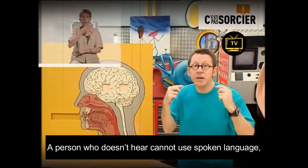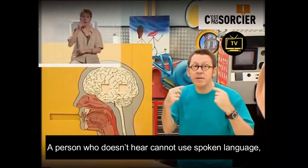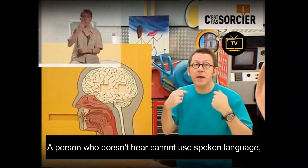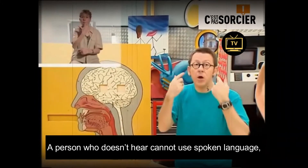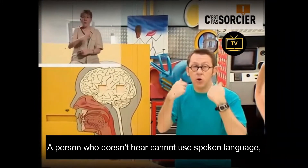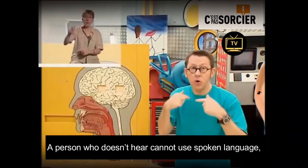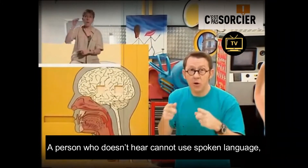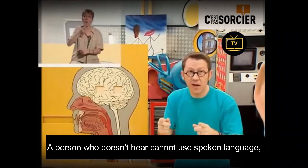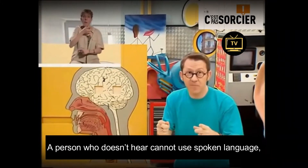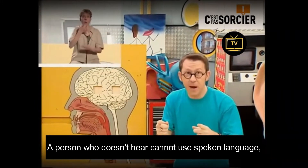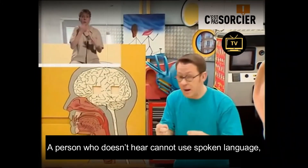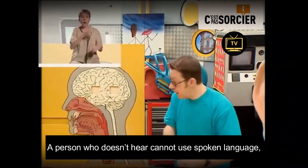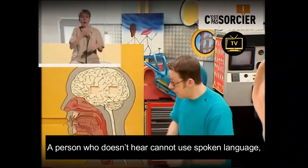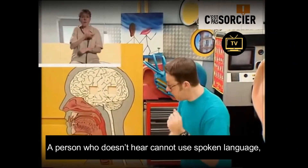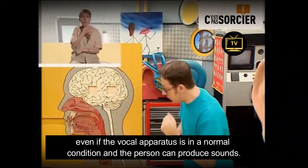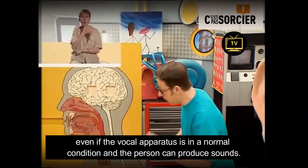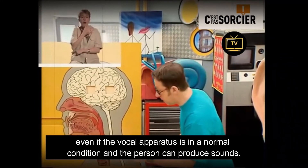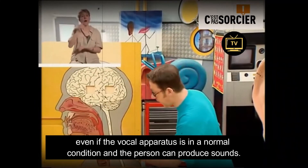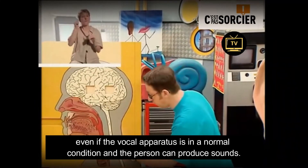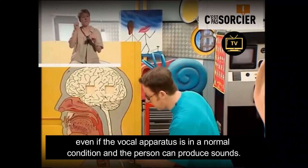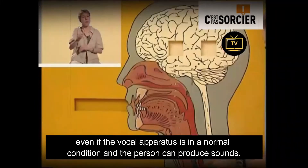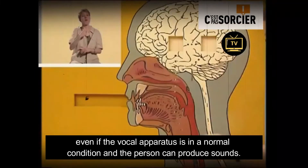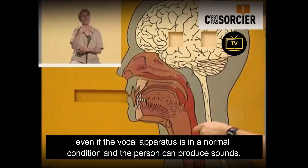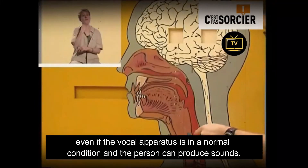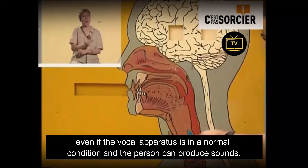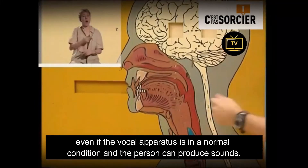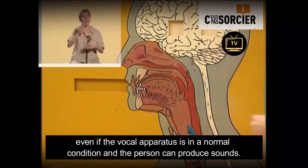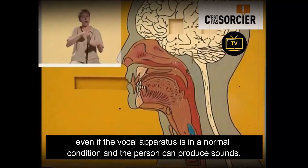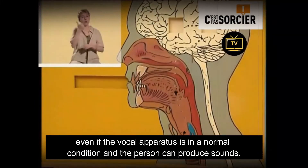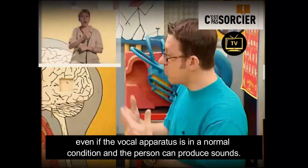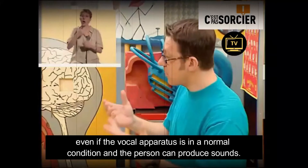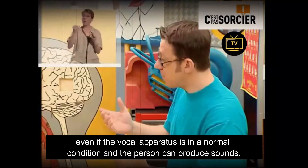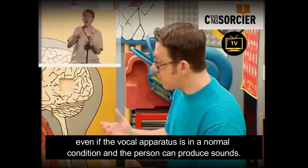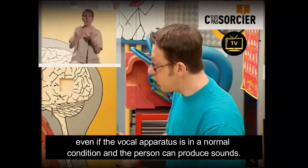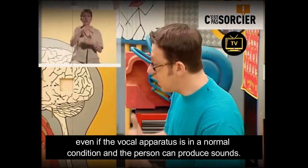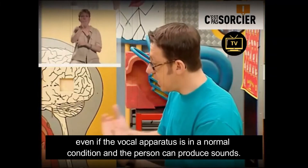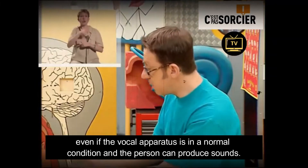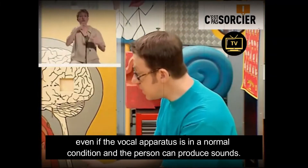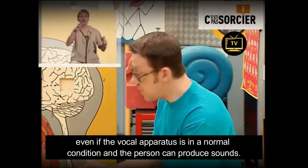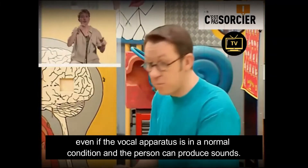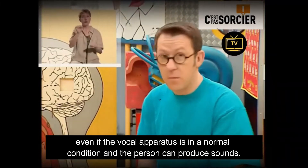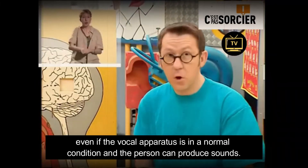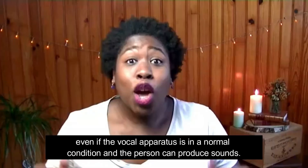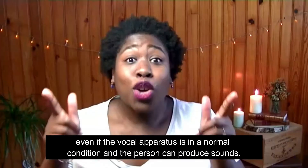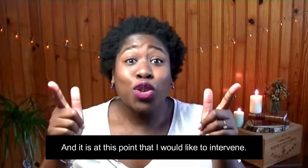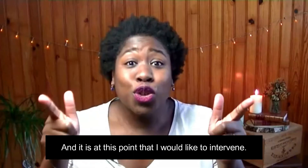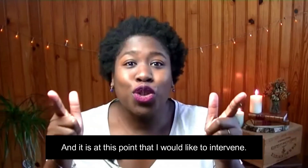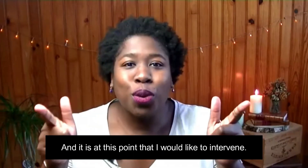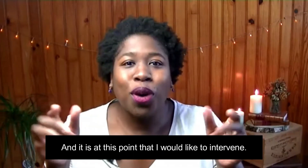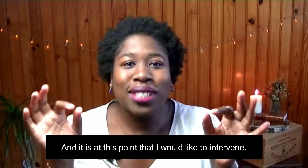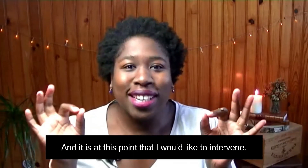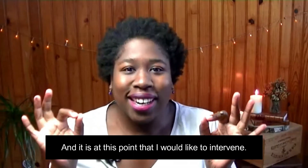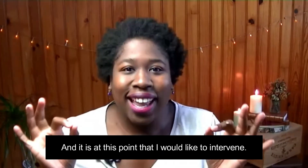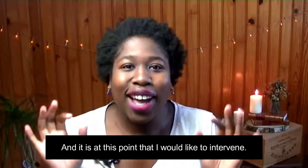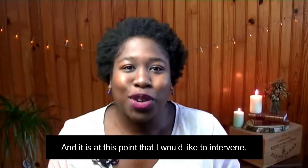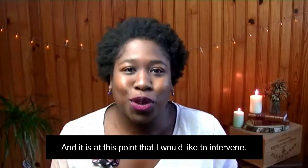pas utiliser le langage parlé, bien que l'appareil phonatoire fonctionne très bien et que cette personne émette des sons.